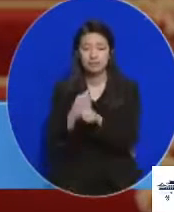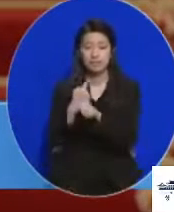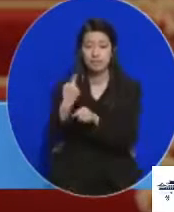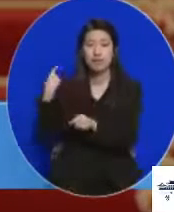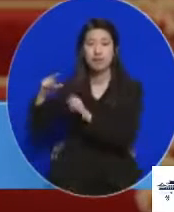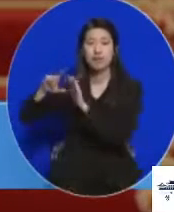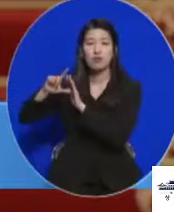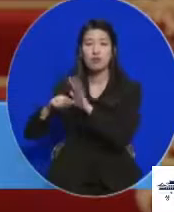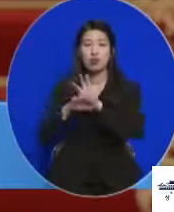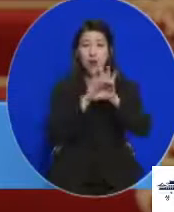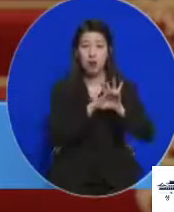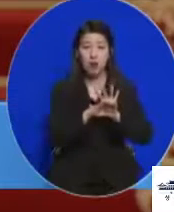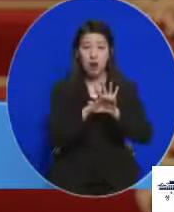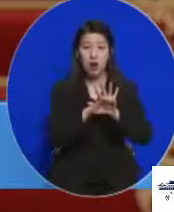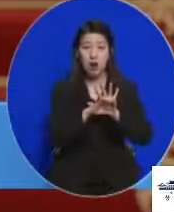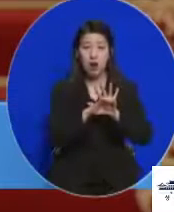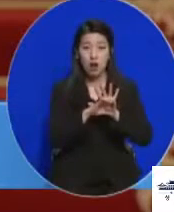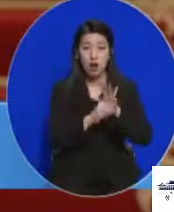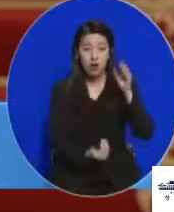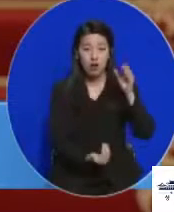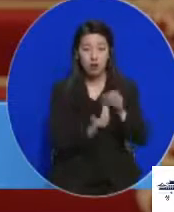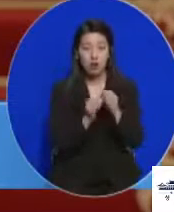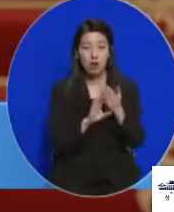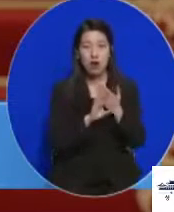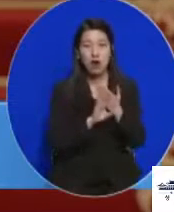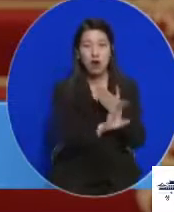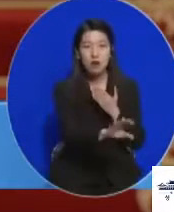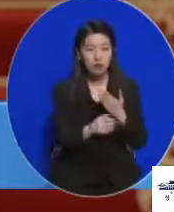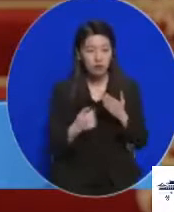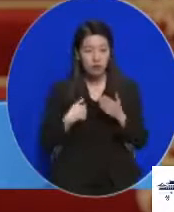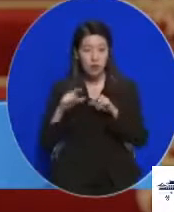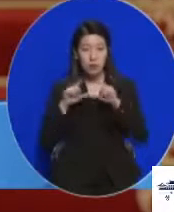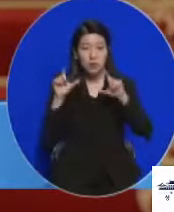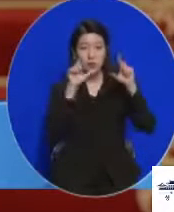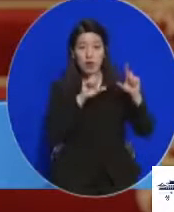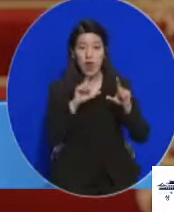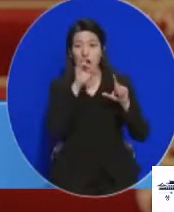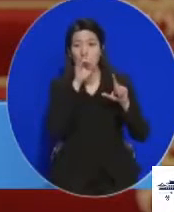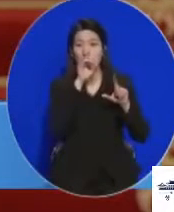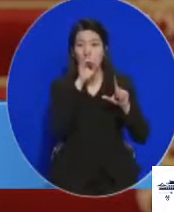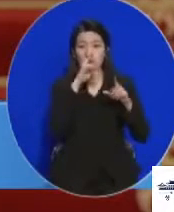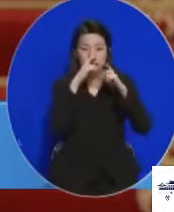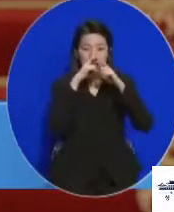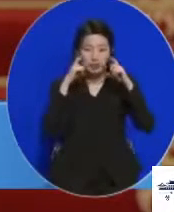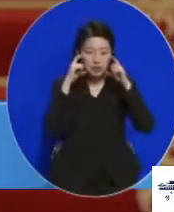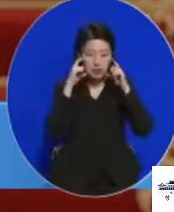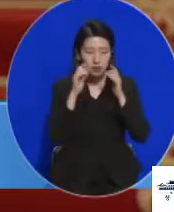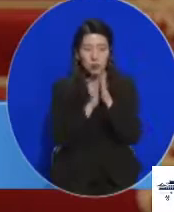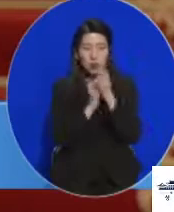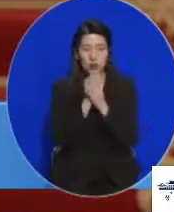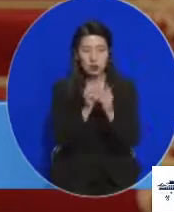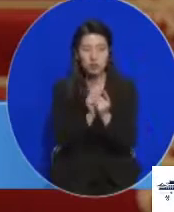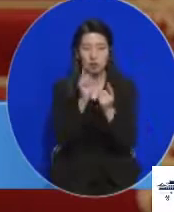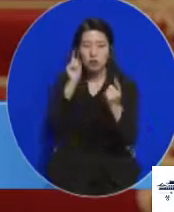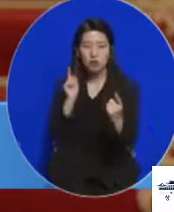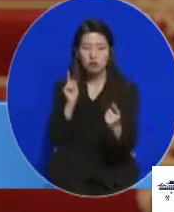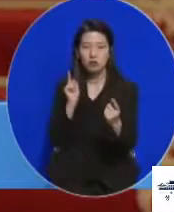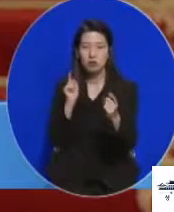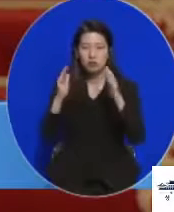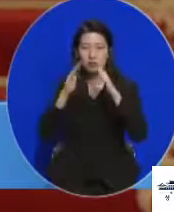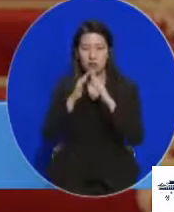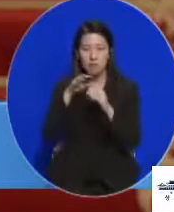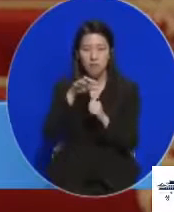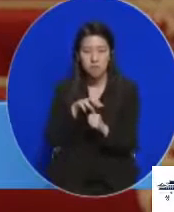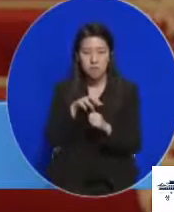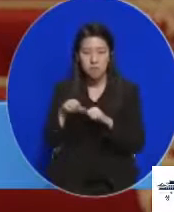인류의 생명을 위협했고 1쌍은 송두리 체 바뀌었습니다 우리 또한 예외가